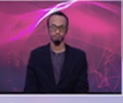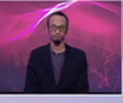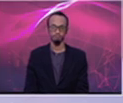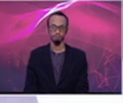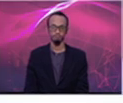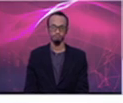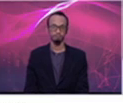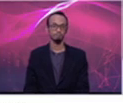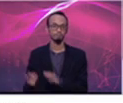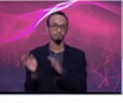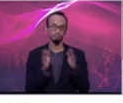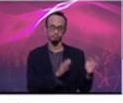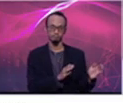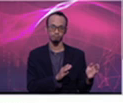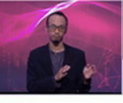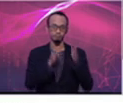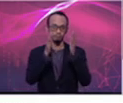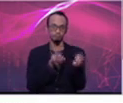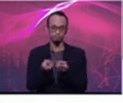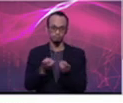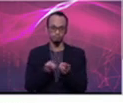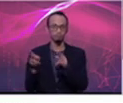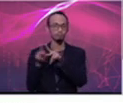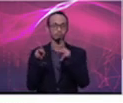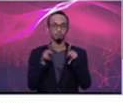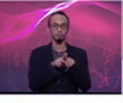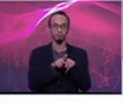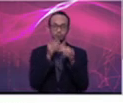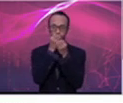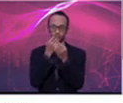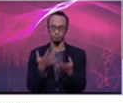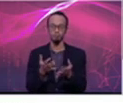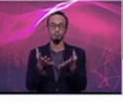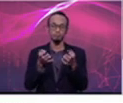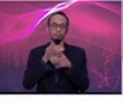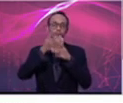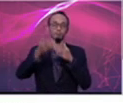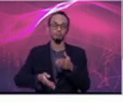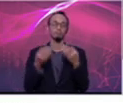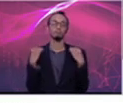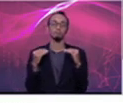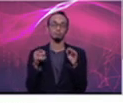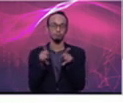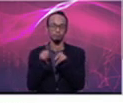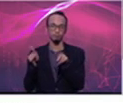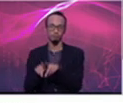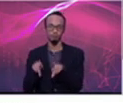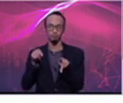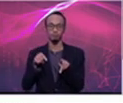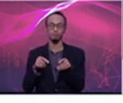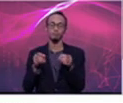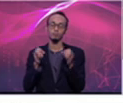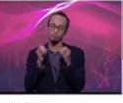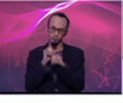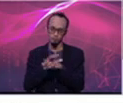pdrm Dalam pada itu pengurusan ver holding S berhad memutuskan untuk menghentikan jualan kasut tumit tinggi keluarannya yang menjadi